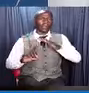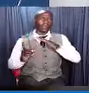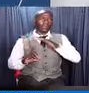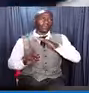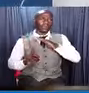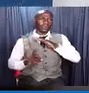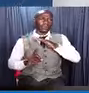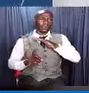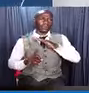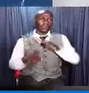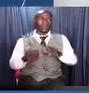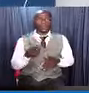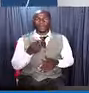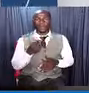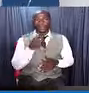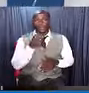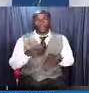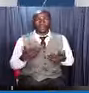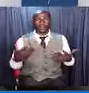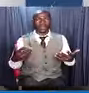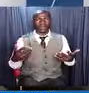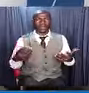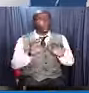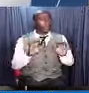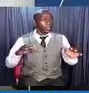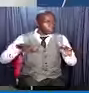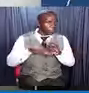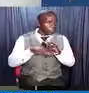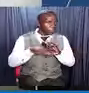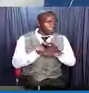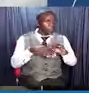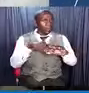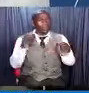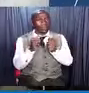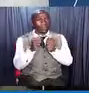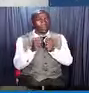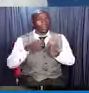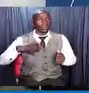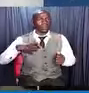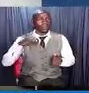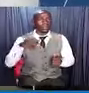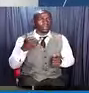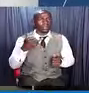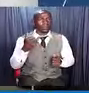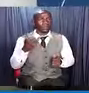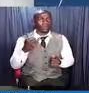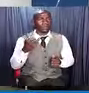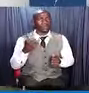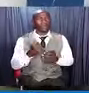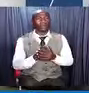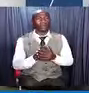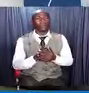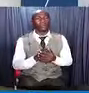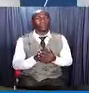nafaka zote and misiri. He was in charge of everything. Hakuna kitokacho wala kiingiacho bila Yusufu kusema. There is nothing going in or out without Joseph's